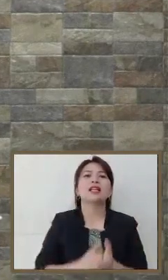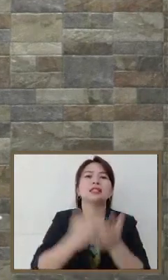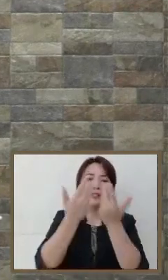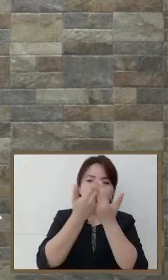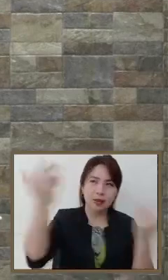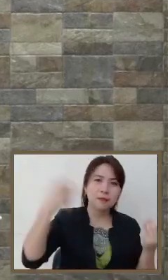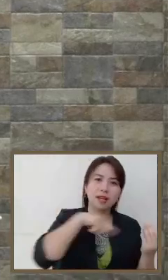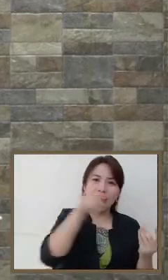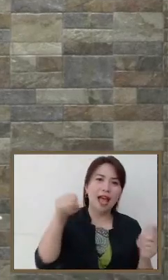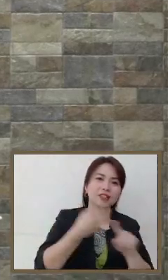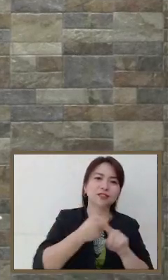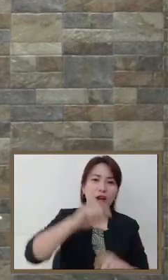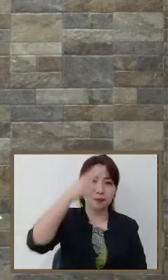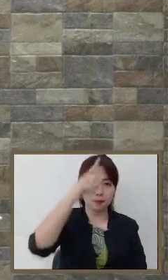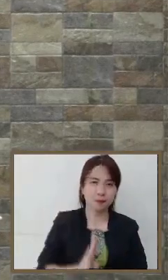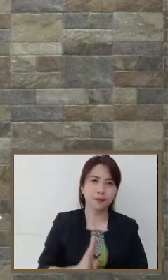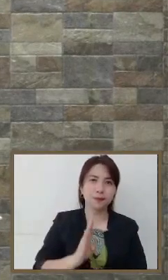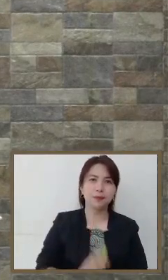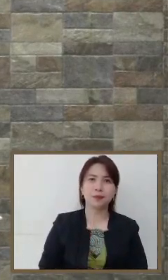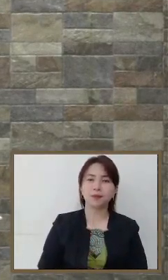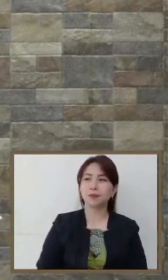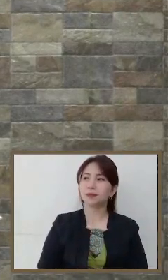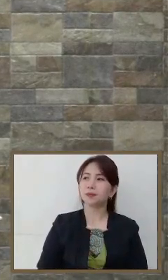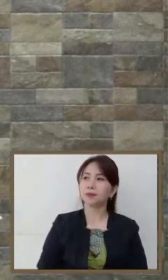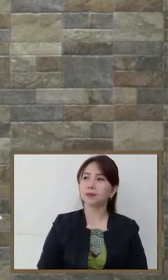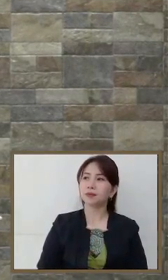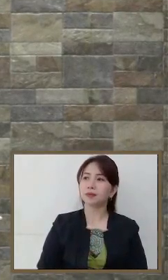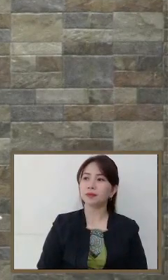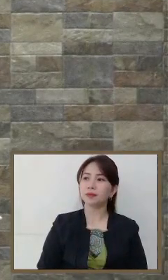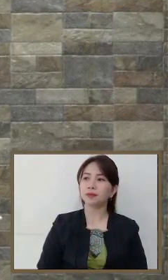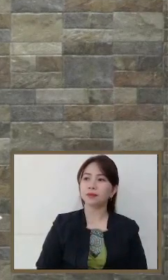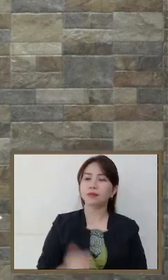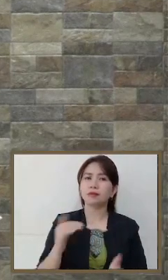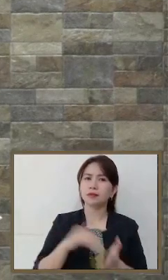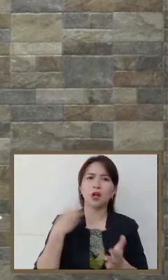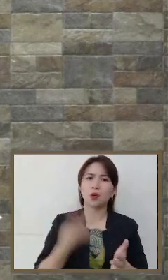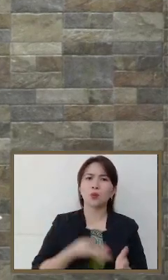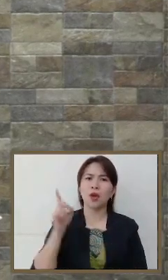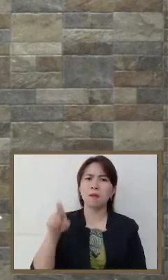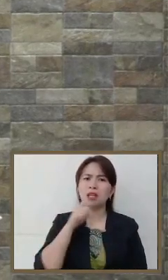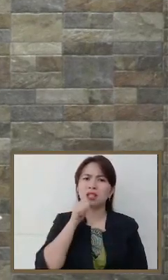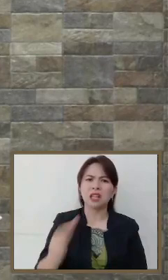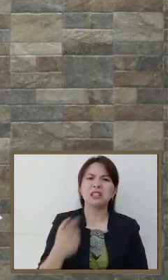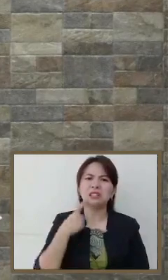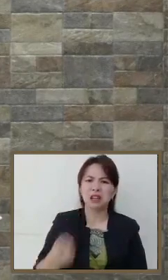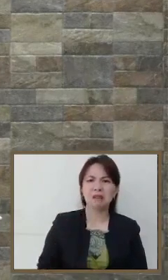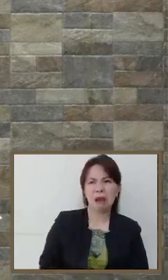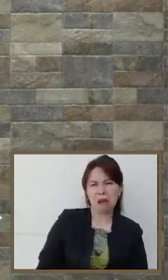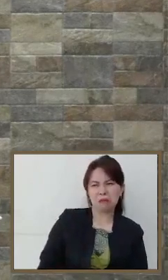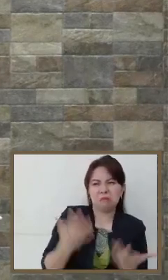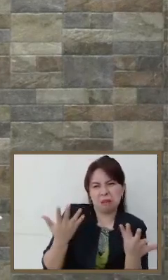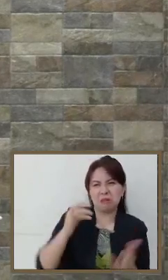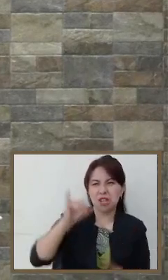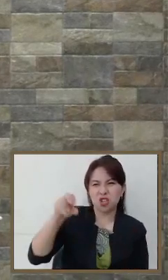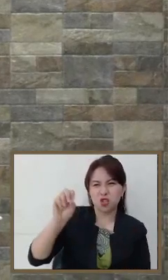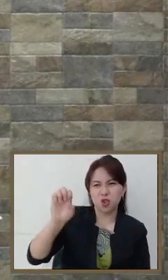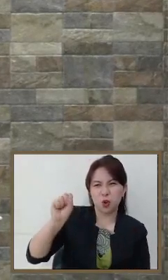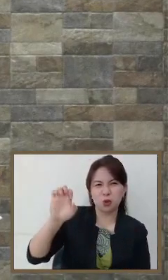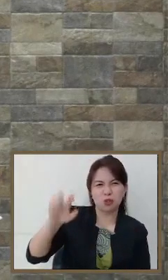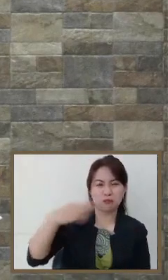atin sa panginoon na sasabihin na si Joseph ay bakl ayaw ni ng babae